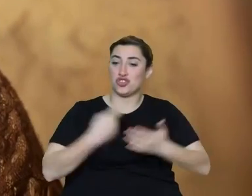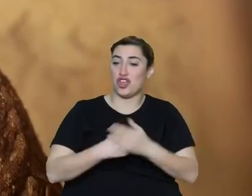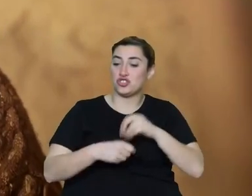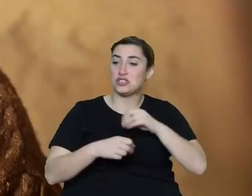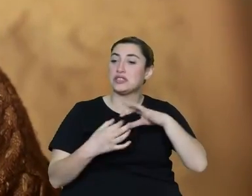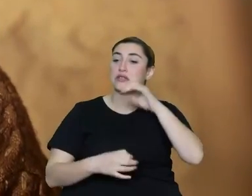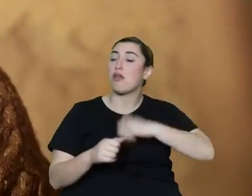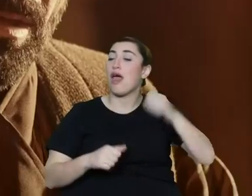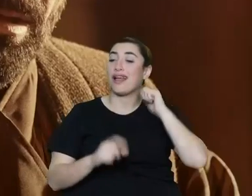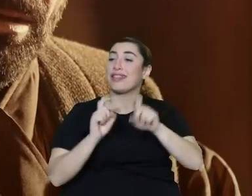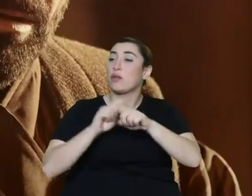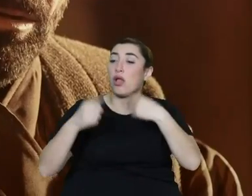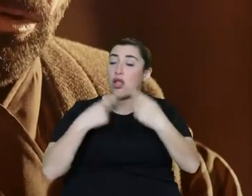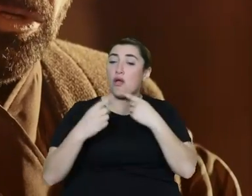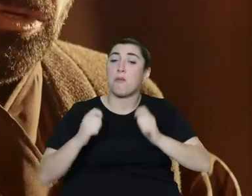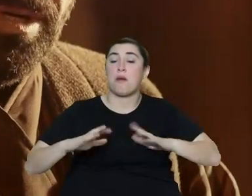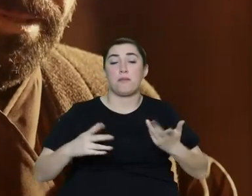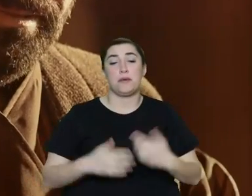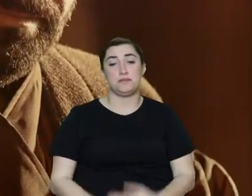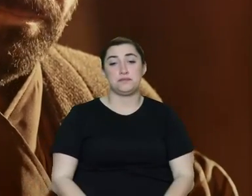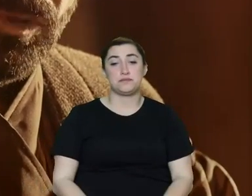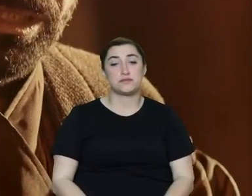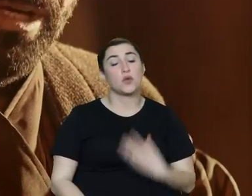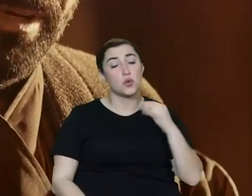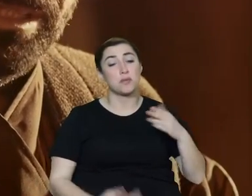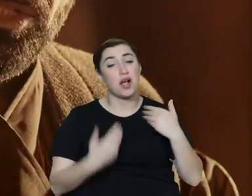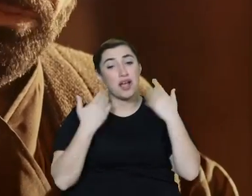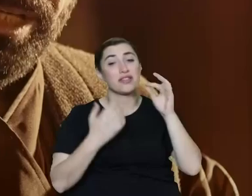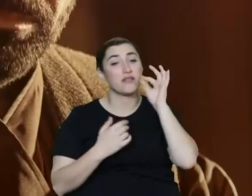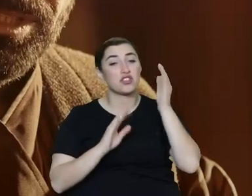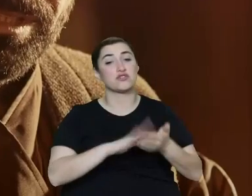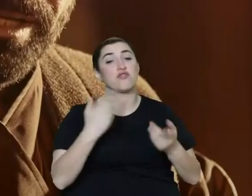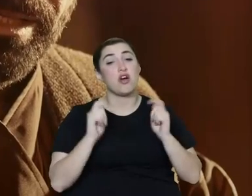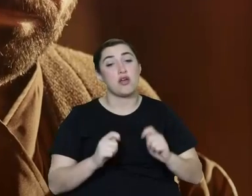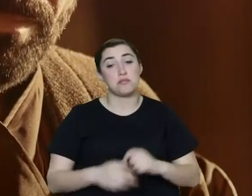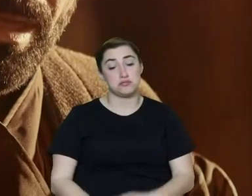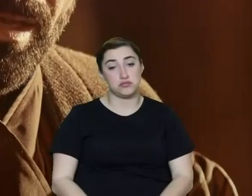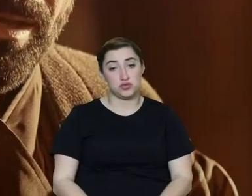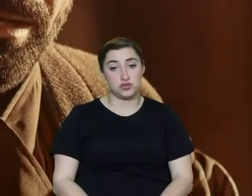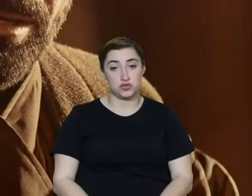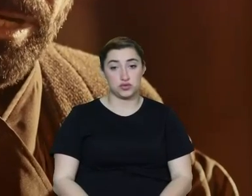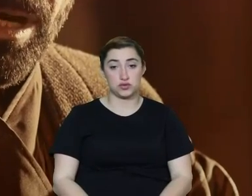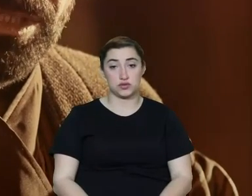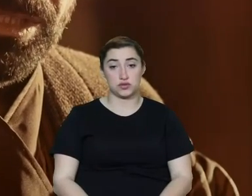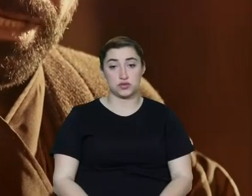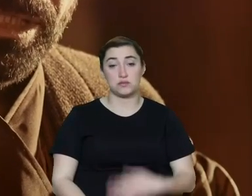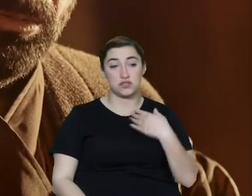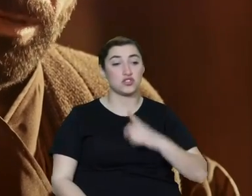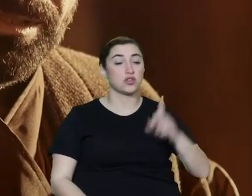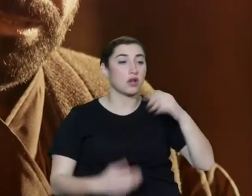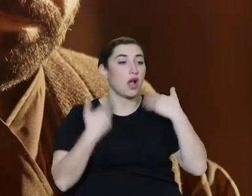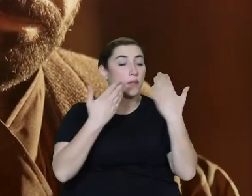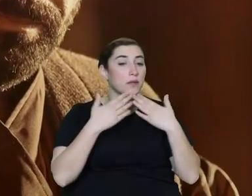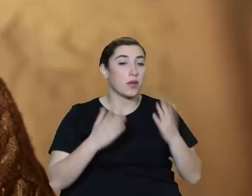Ne der millet ardımızdan? Hoş. Kadı efendi istifa etmiştir zaten. Makama çıksa